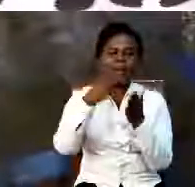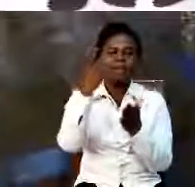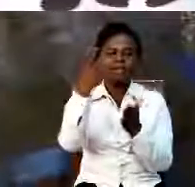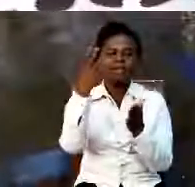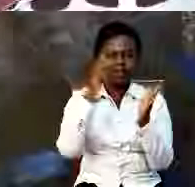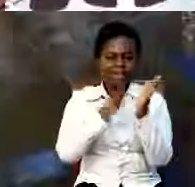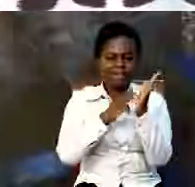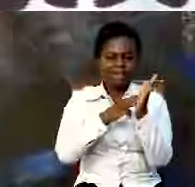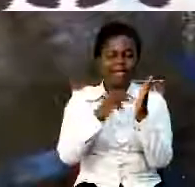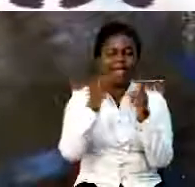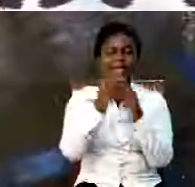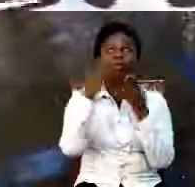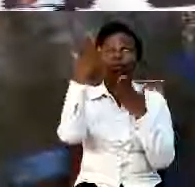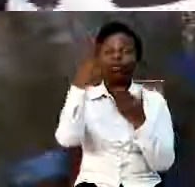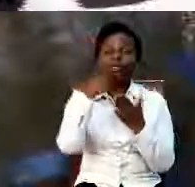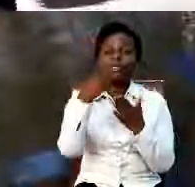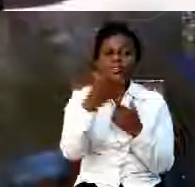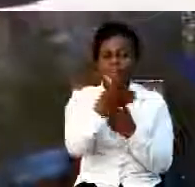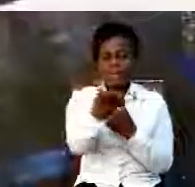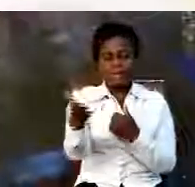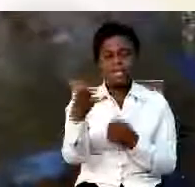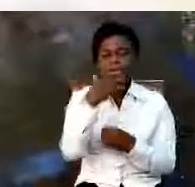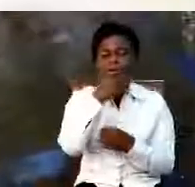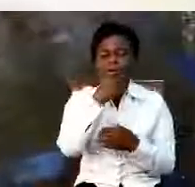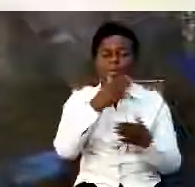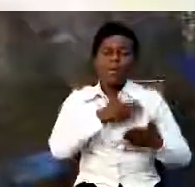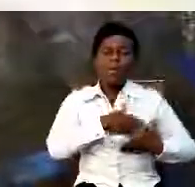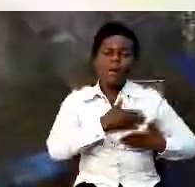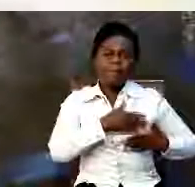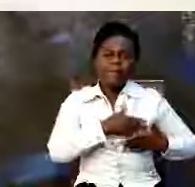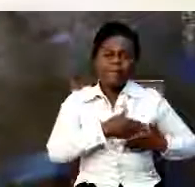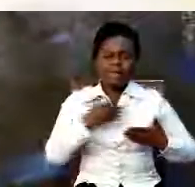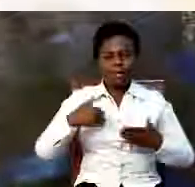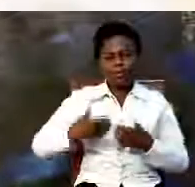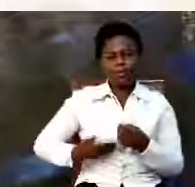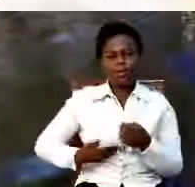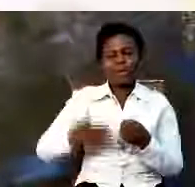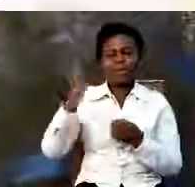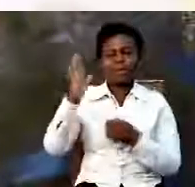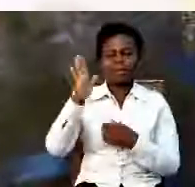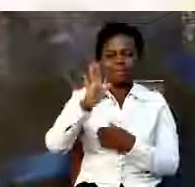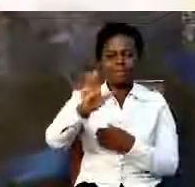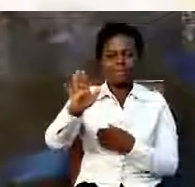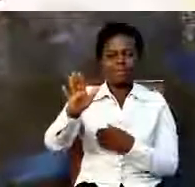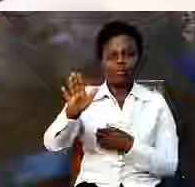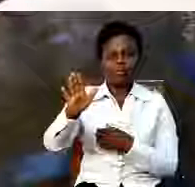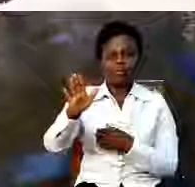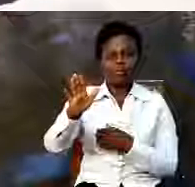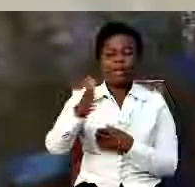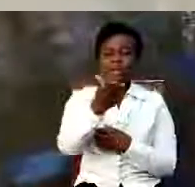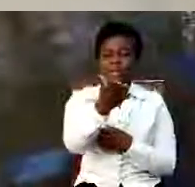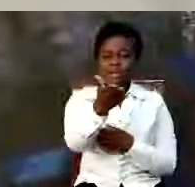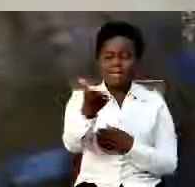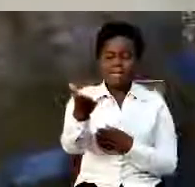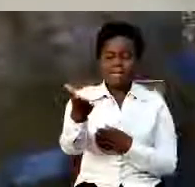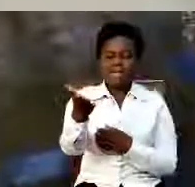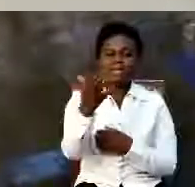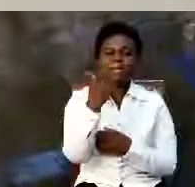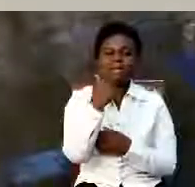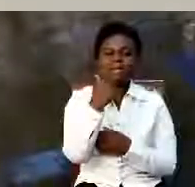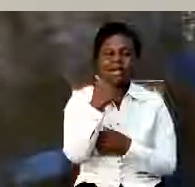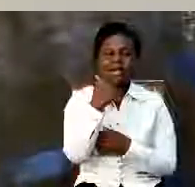hivi: ninyi waume wapendeni wake zenu. Sema ninyi wa nini?